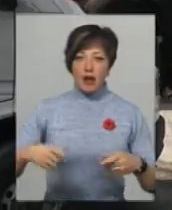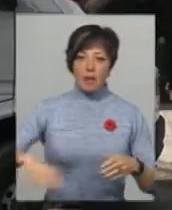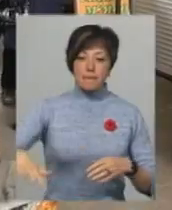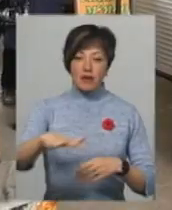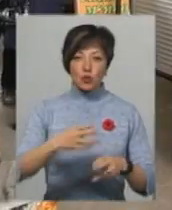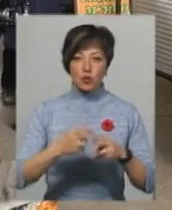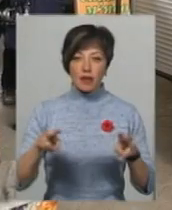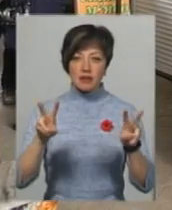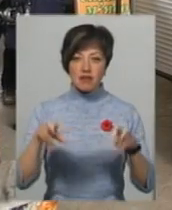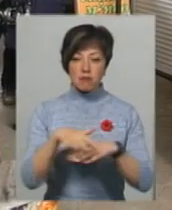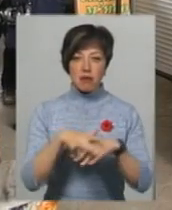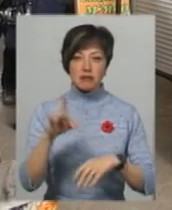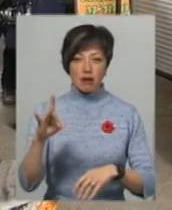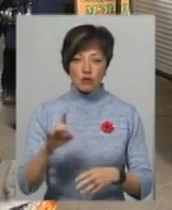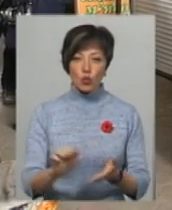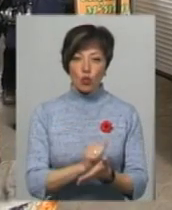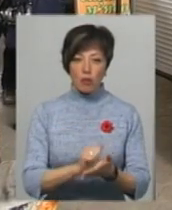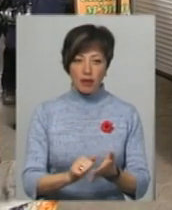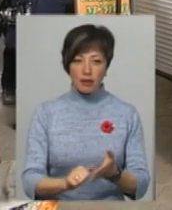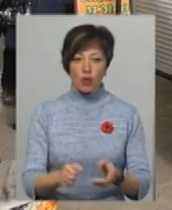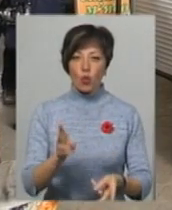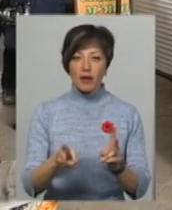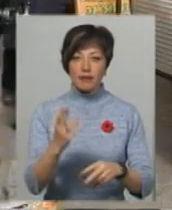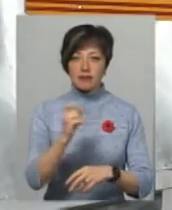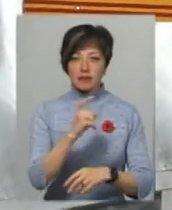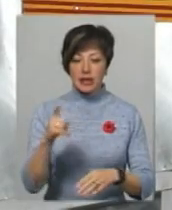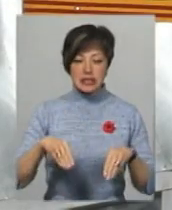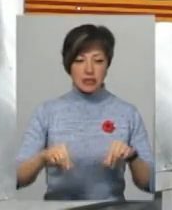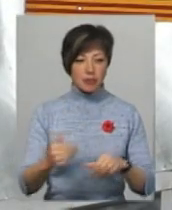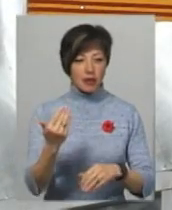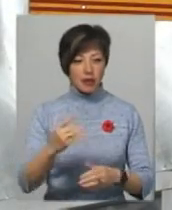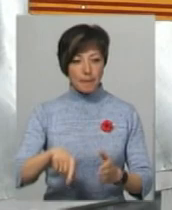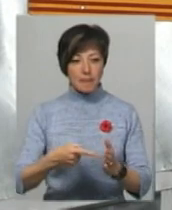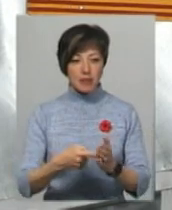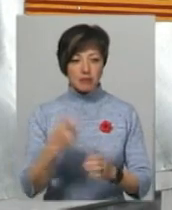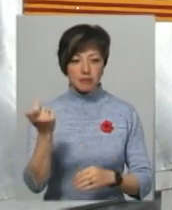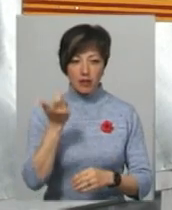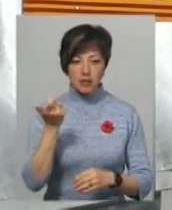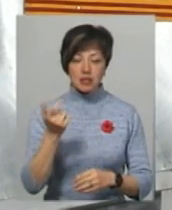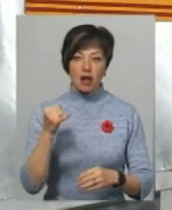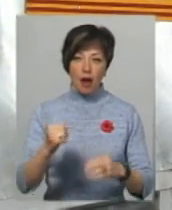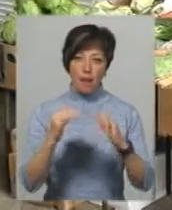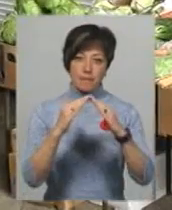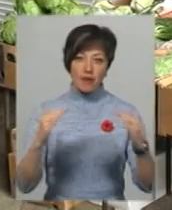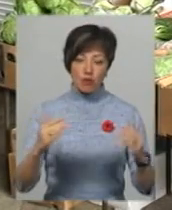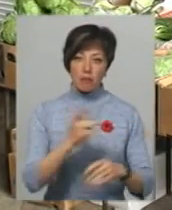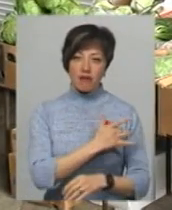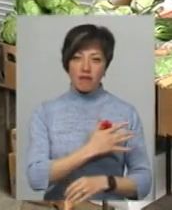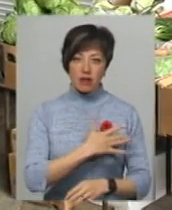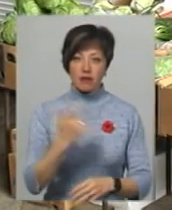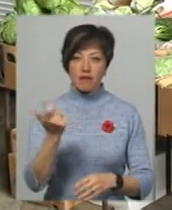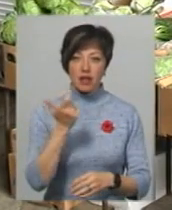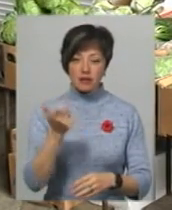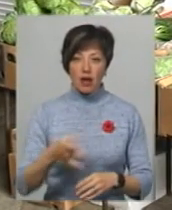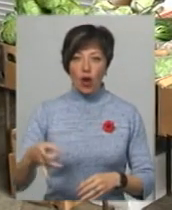Тут його називають базар. За документами він – кулінарний цех. Земля під ним – комунальна власність міської ради, а павільйон – приватна власність районного